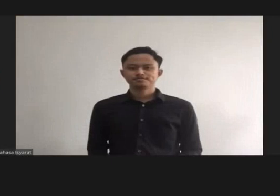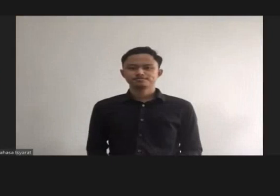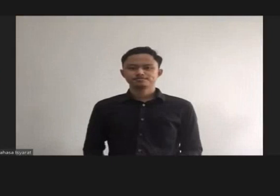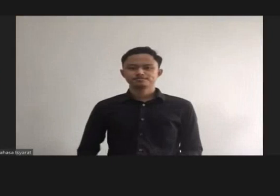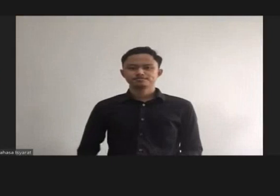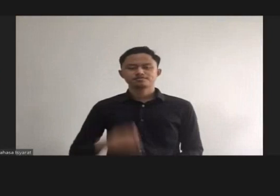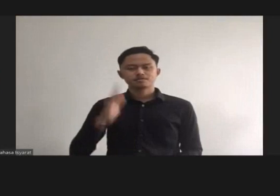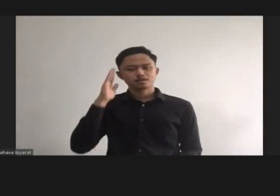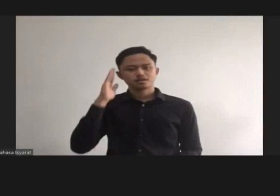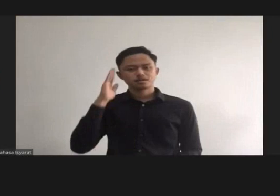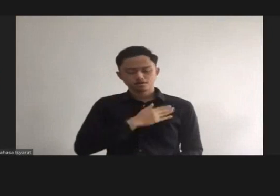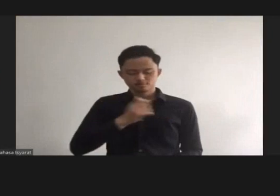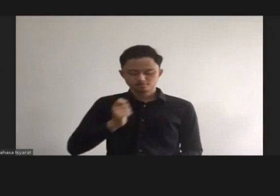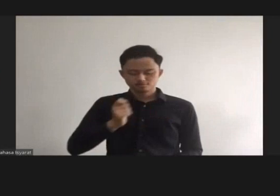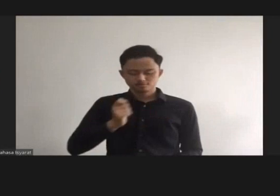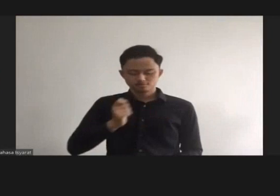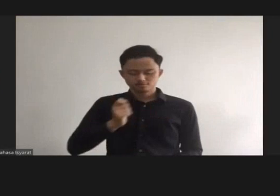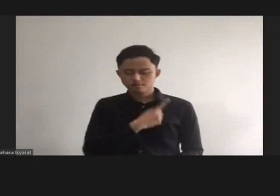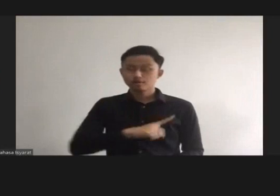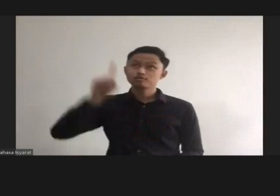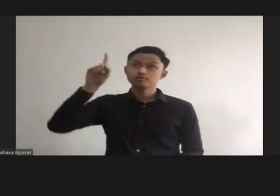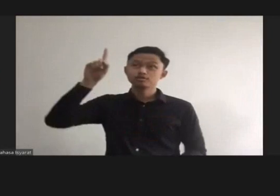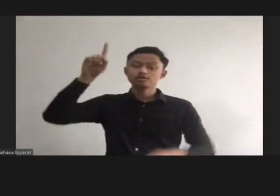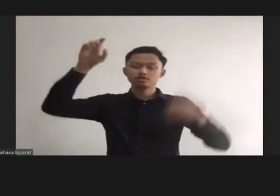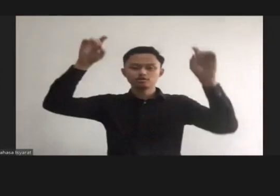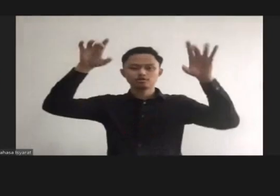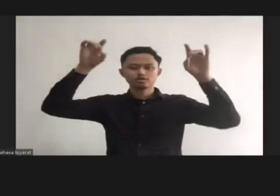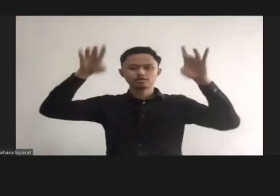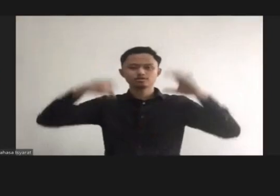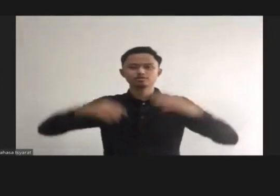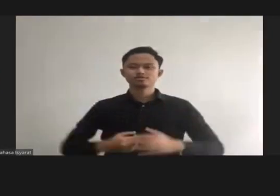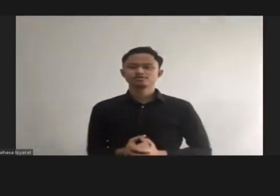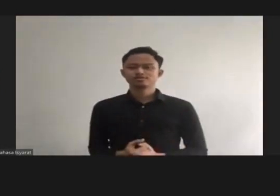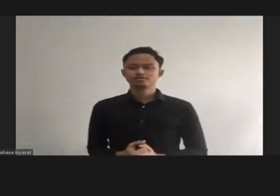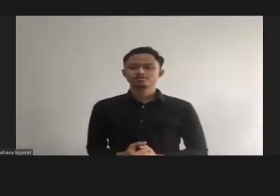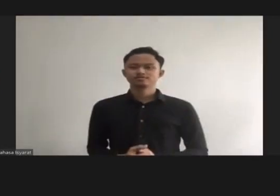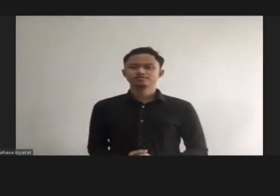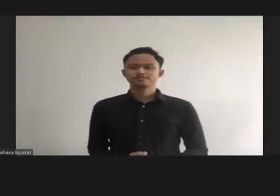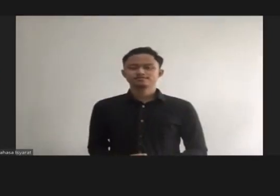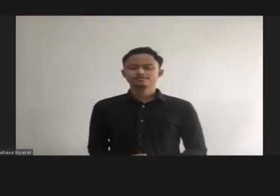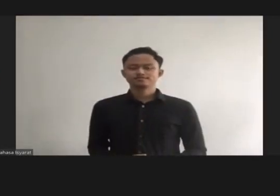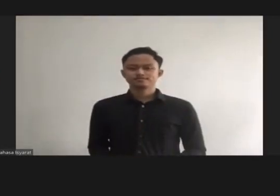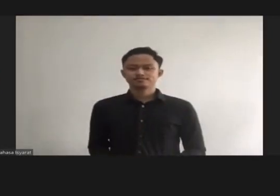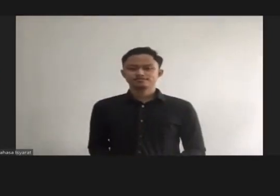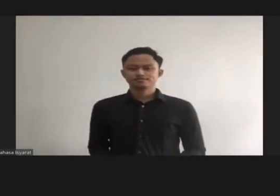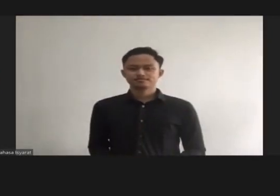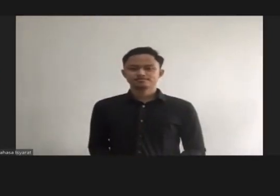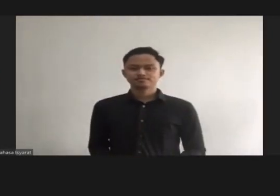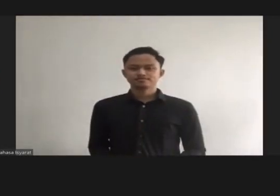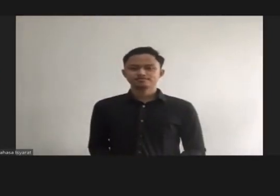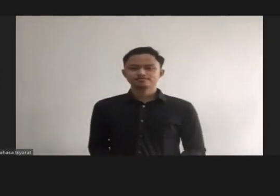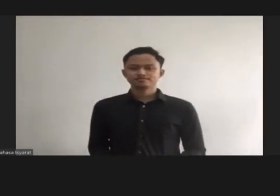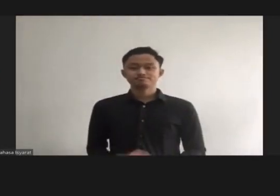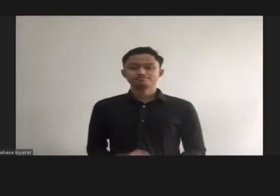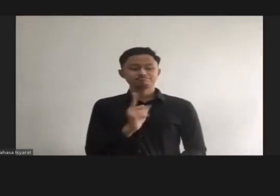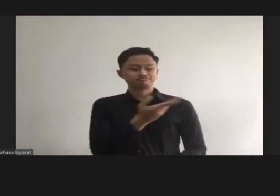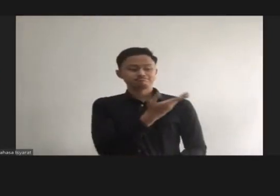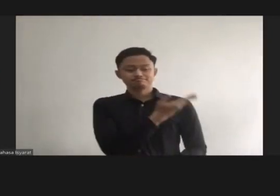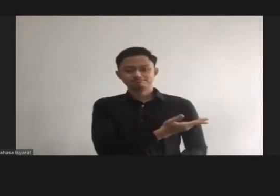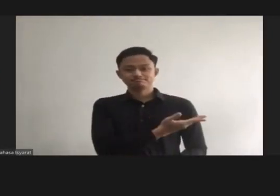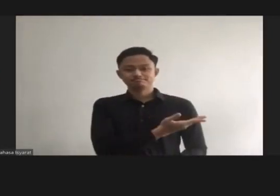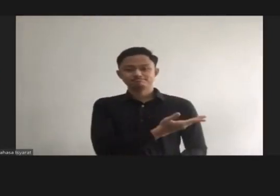Waalaikumsalam warahmatullahi wabarakatuh. Terima kasih Pak Tommy Hendrajati, Presiden Human Initiative.